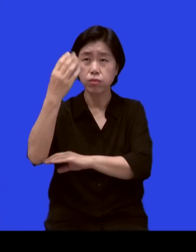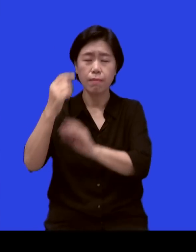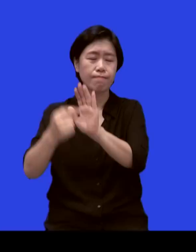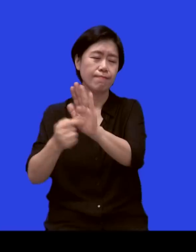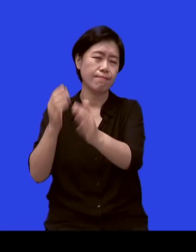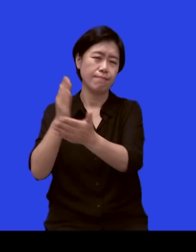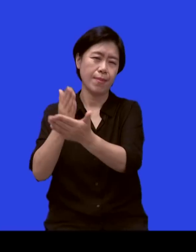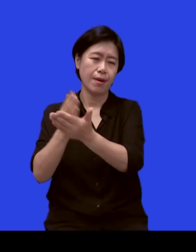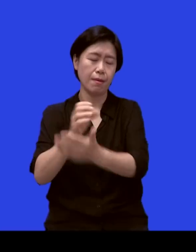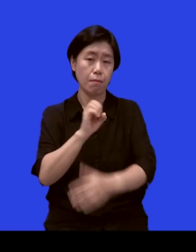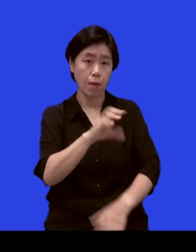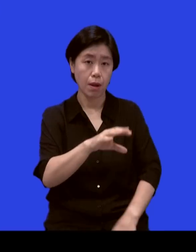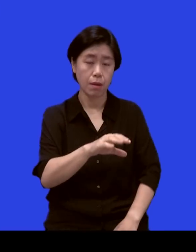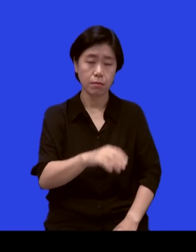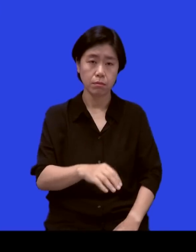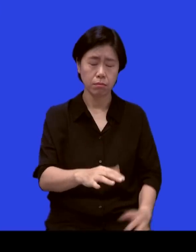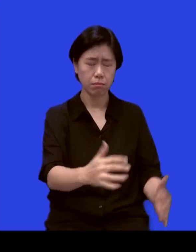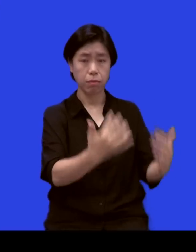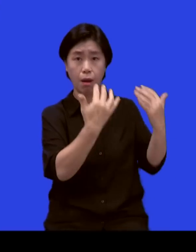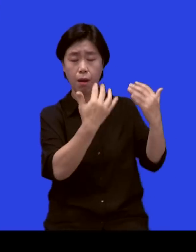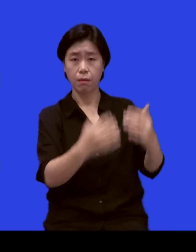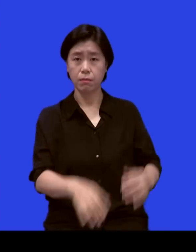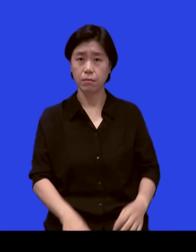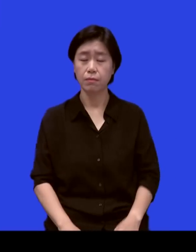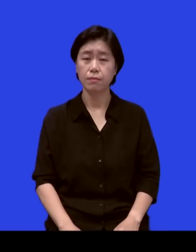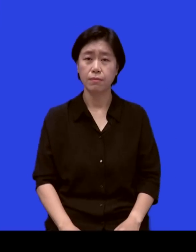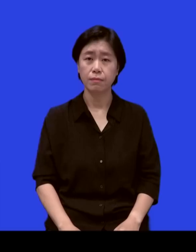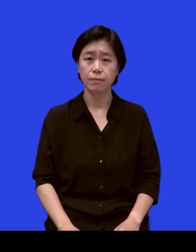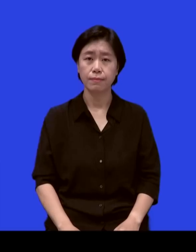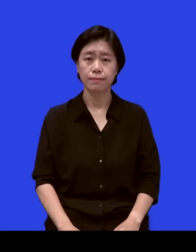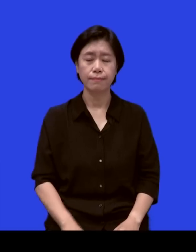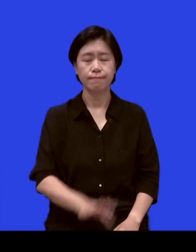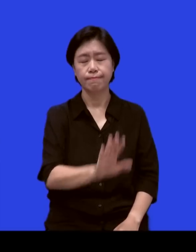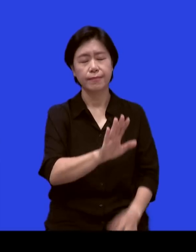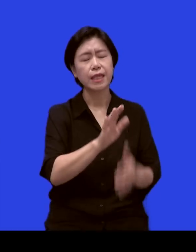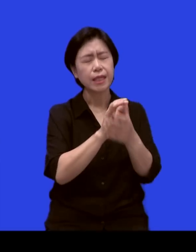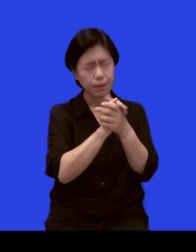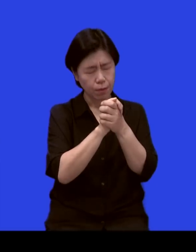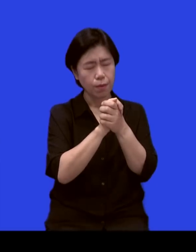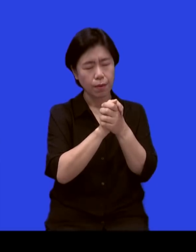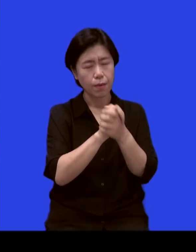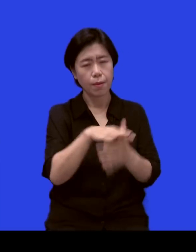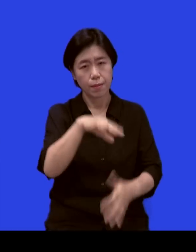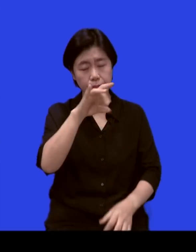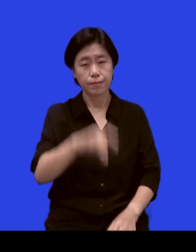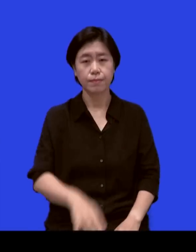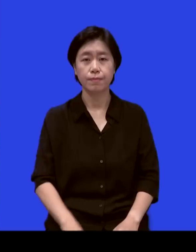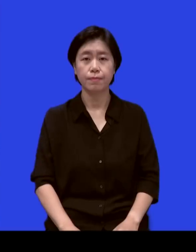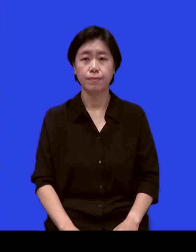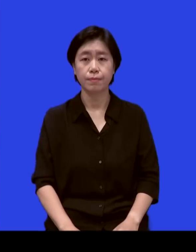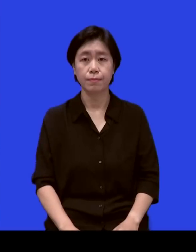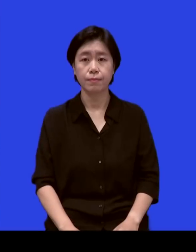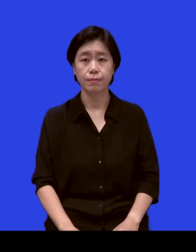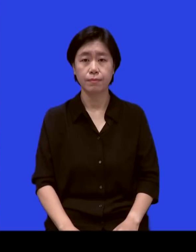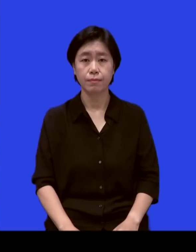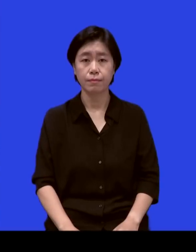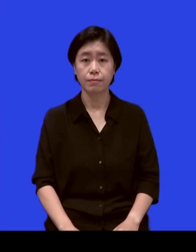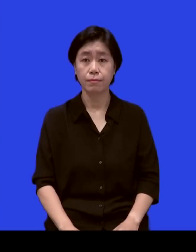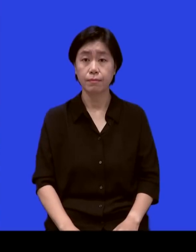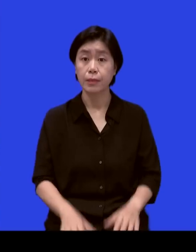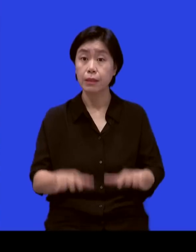그럼. 근데 제가 그랬어요. 기도만 하자고. 기도만 하자고. 왜냐면 이미